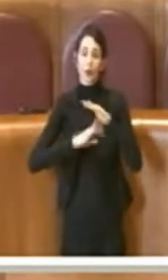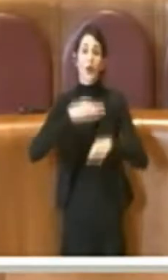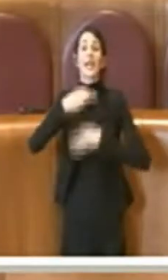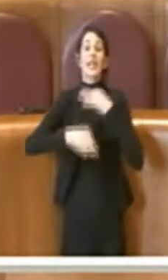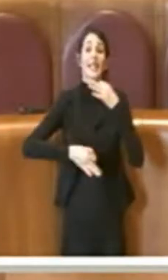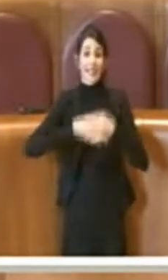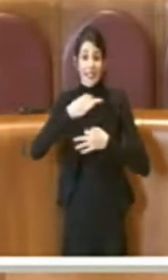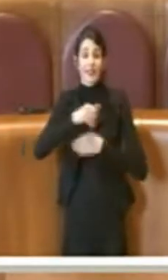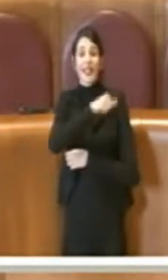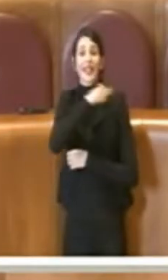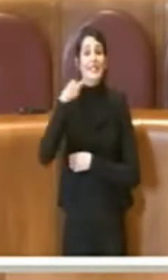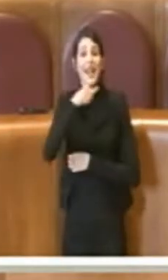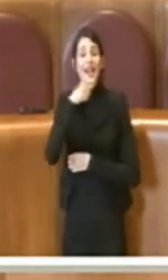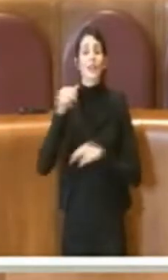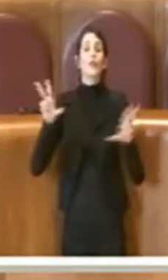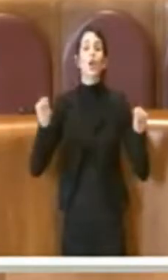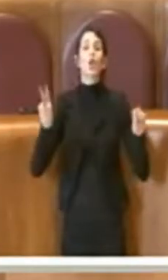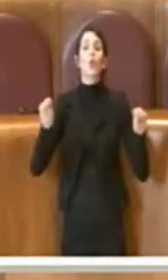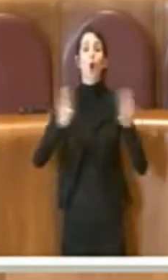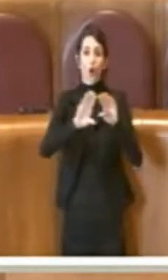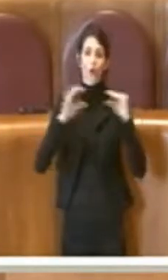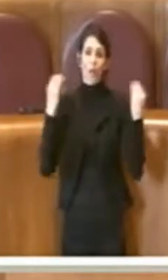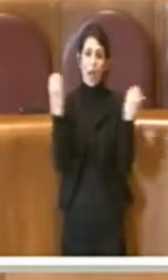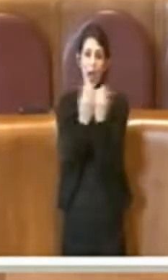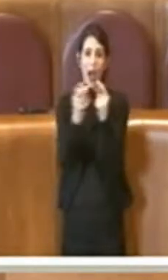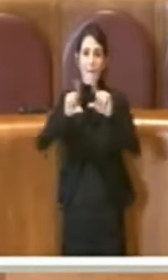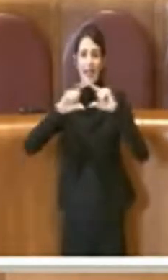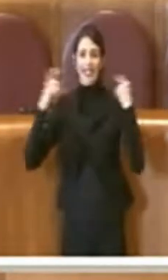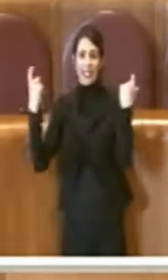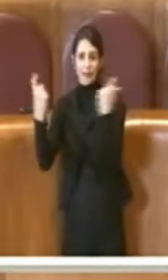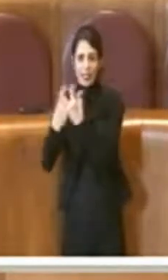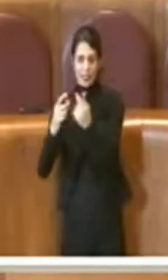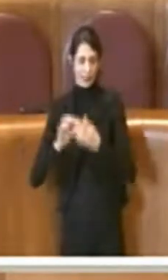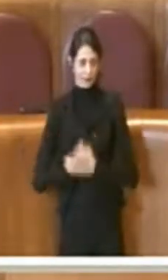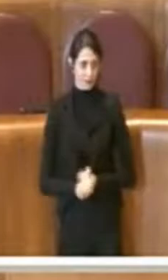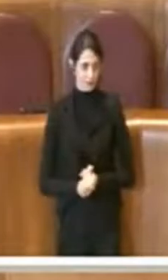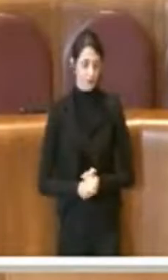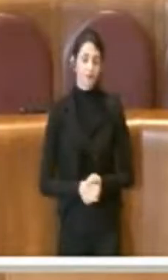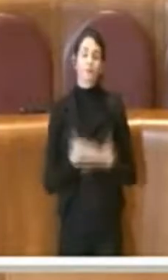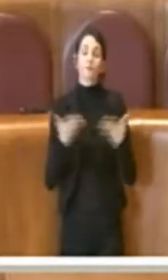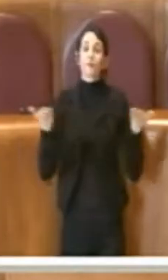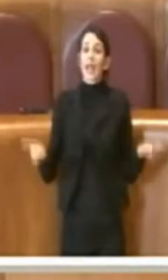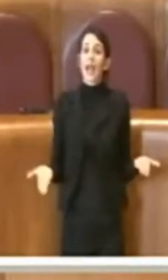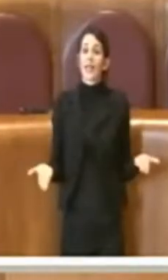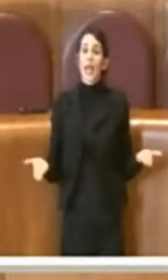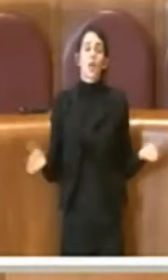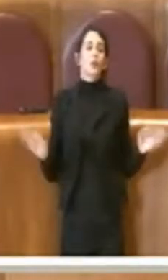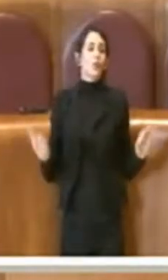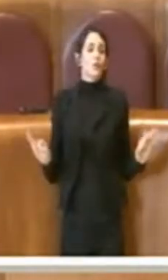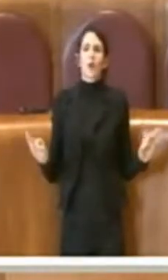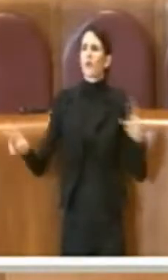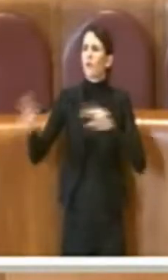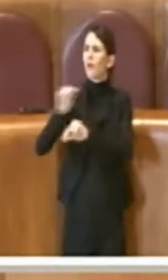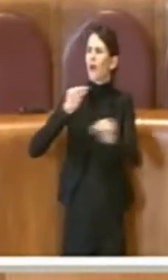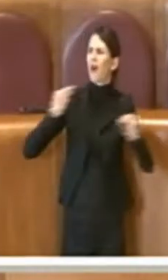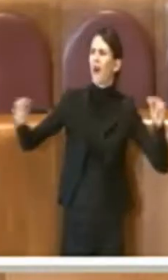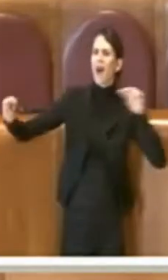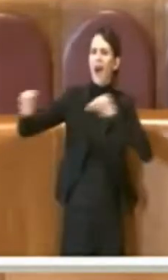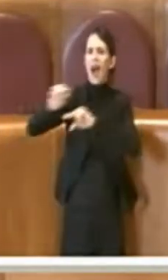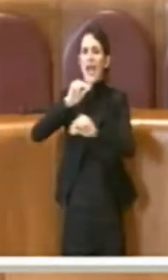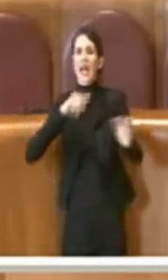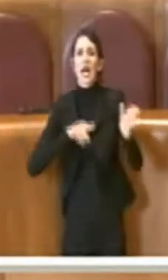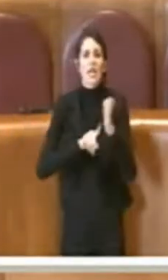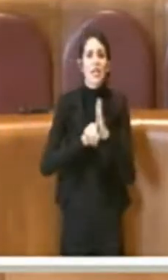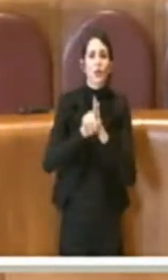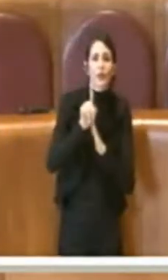risorse. Poi tutti quanti, insomma, si parla appunto, si parla dell'effetto e tutti quanti